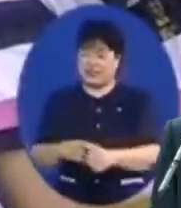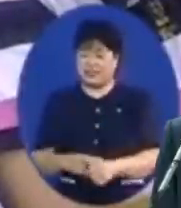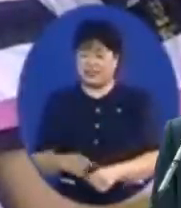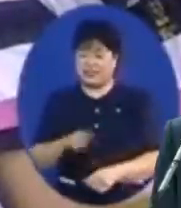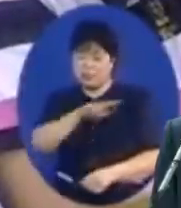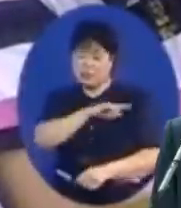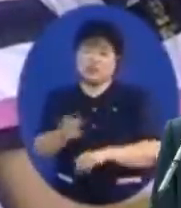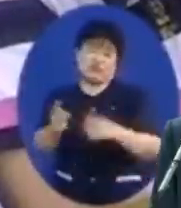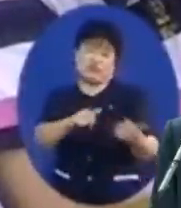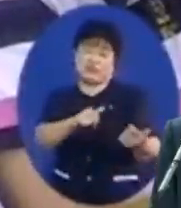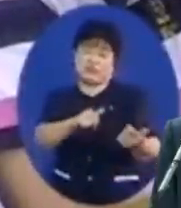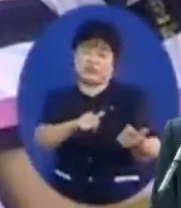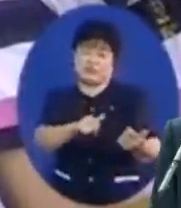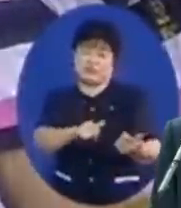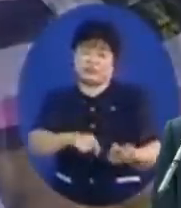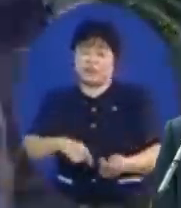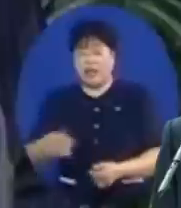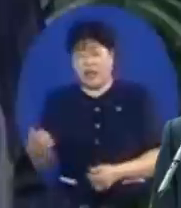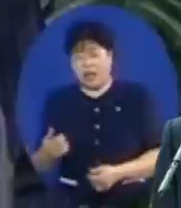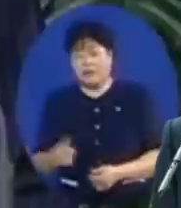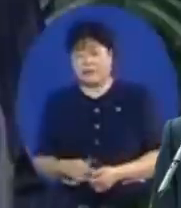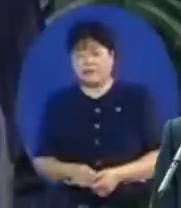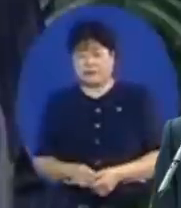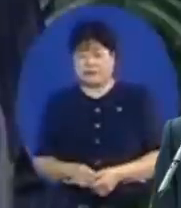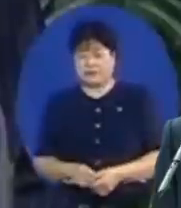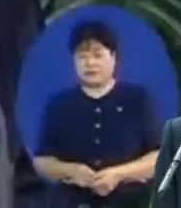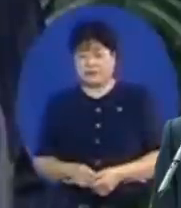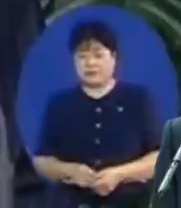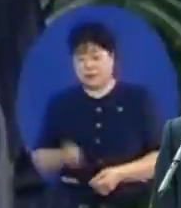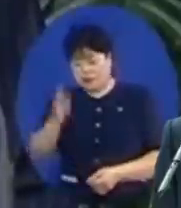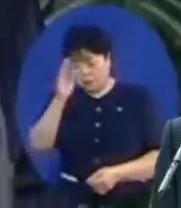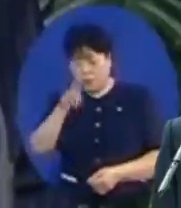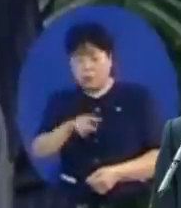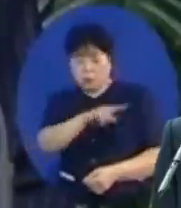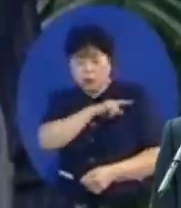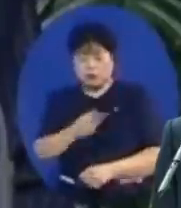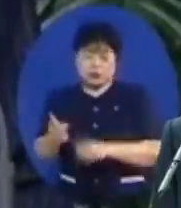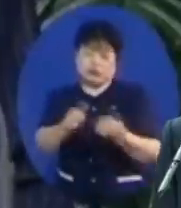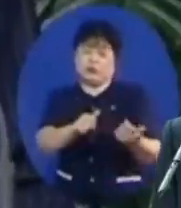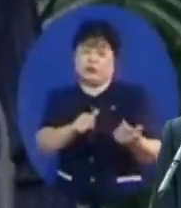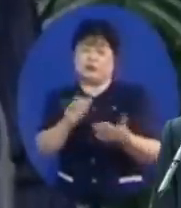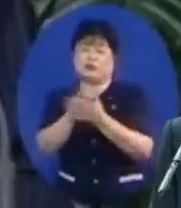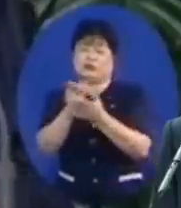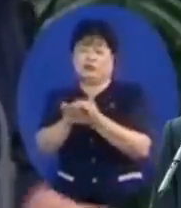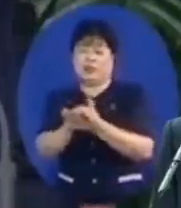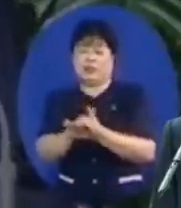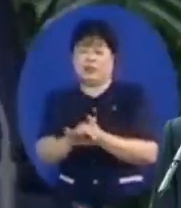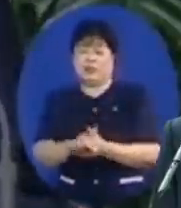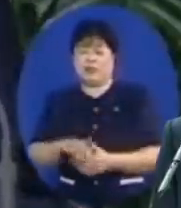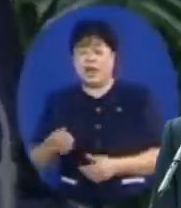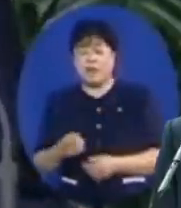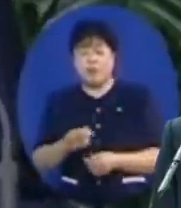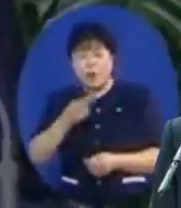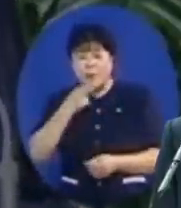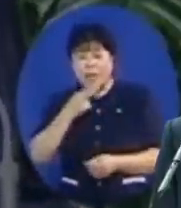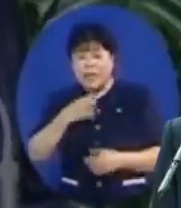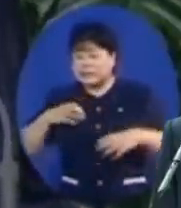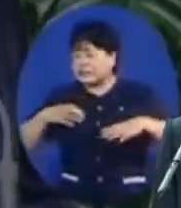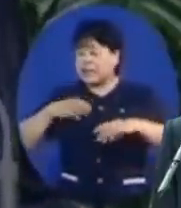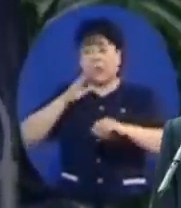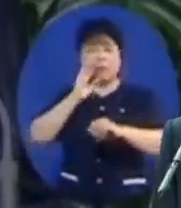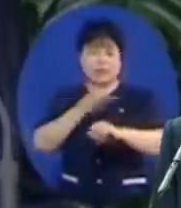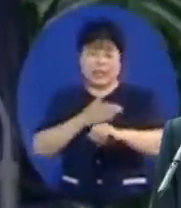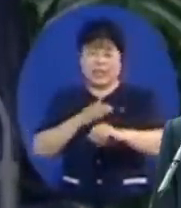가는구나. 나는 혐오없는 친구인데 지금 문제가지 않아요. 안 아프다고 자랑할 사람 아무도 없어요.